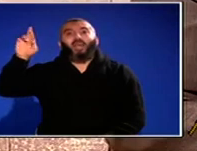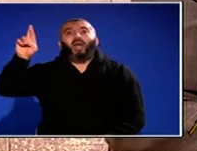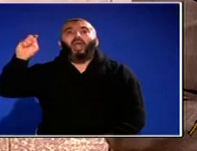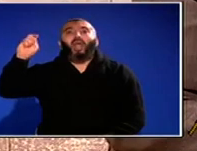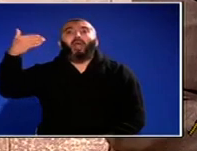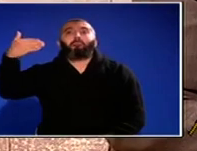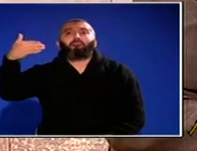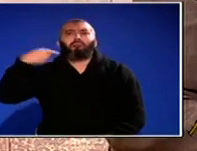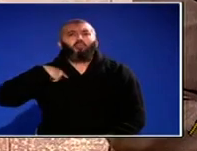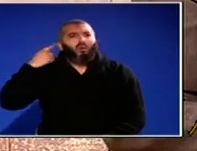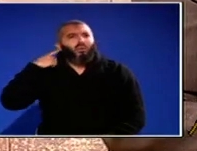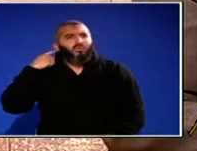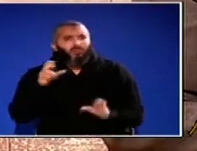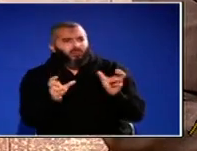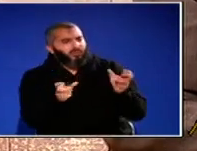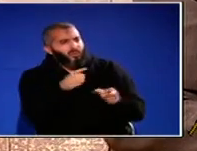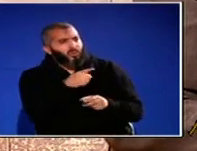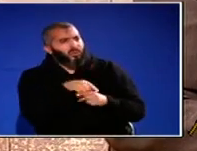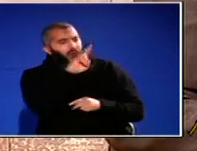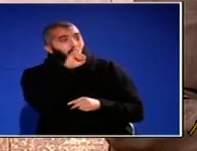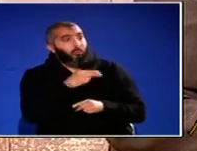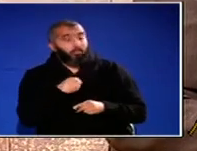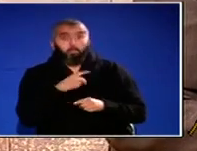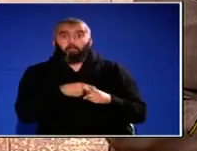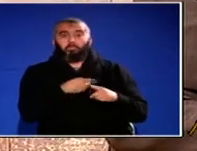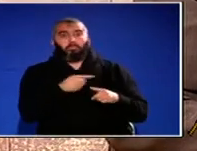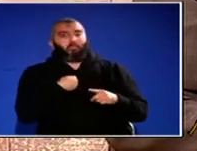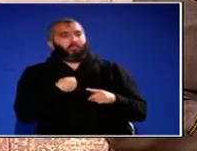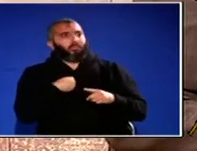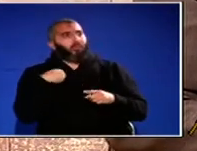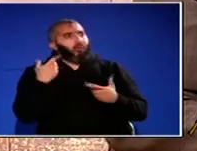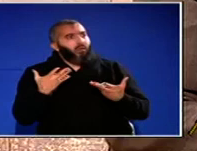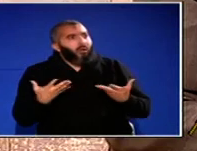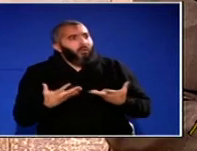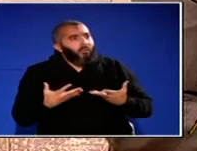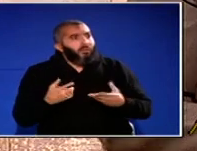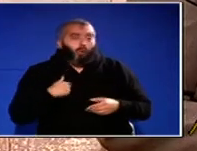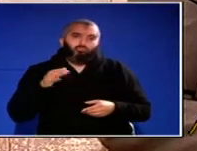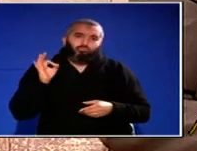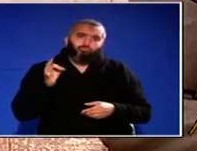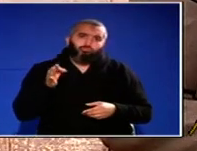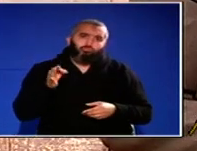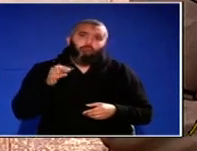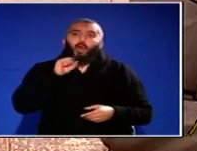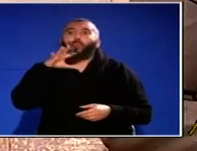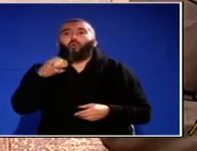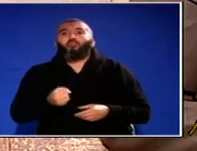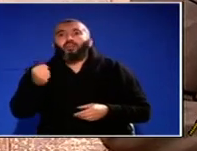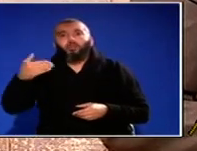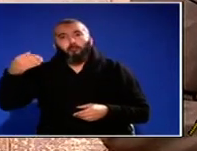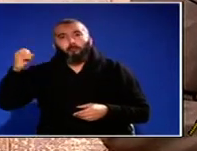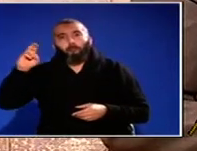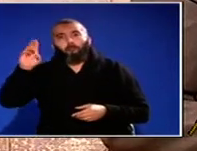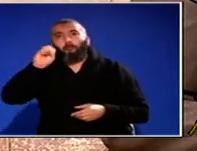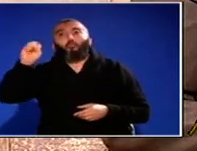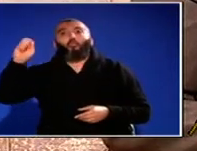والله غير نحيرني هالسؤال، باسكو على بالي بلي موسى كريم الله، ابراهيم خليل الله، محمد عليه